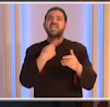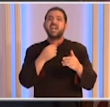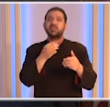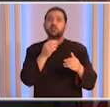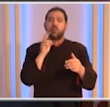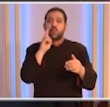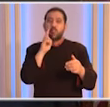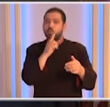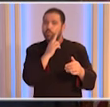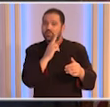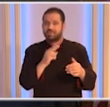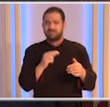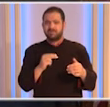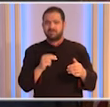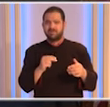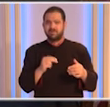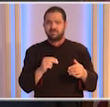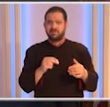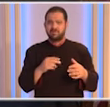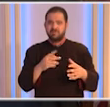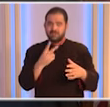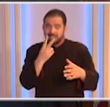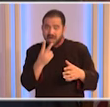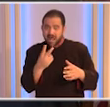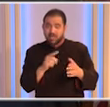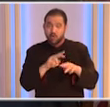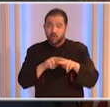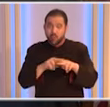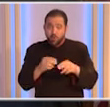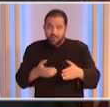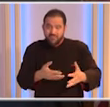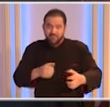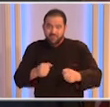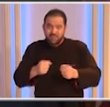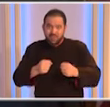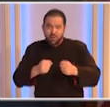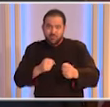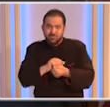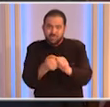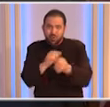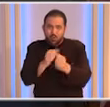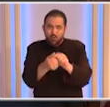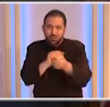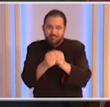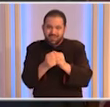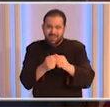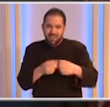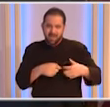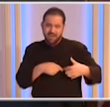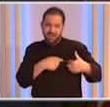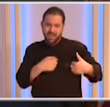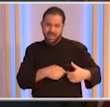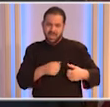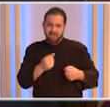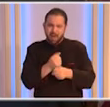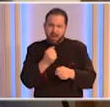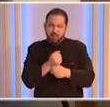pericolul și se mișcă într-un mod violent și agitat. Frecvența bătăilor inimii crește de la 140 la